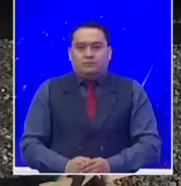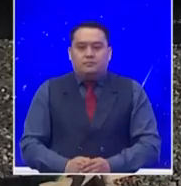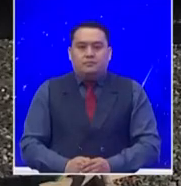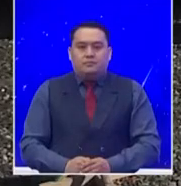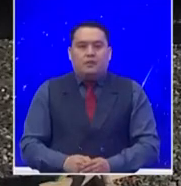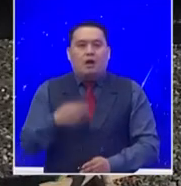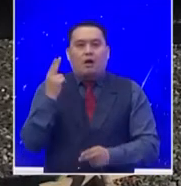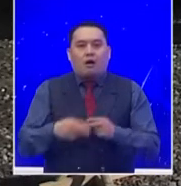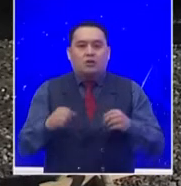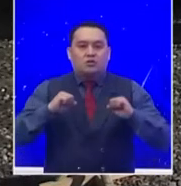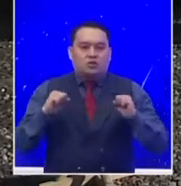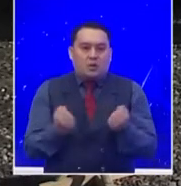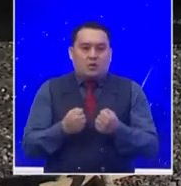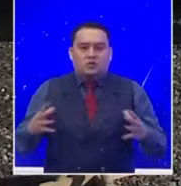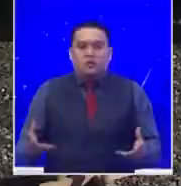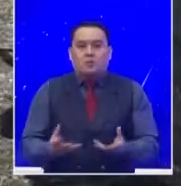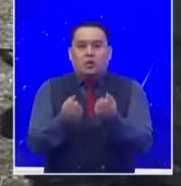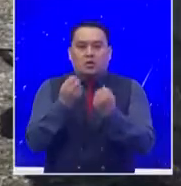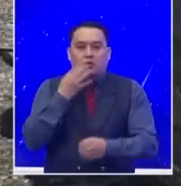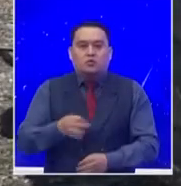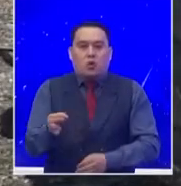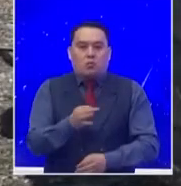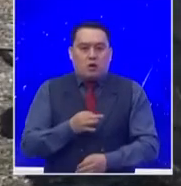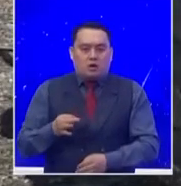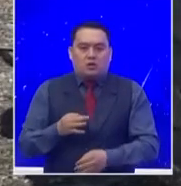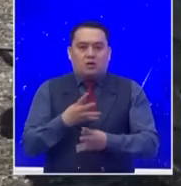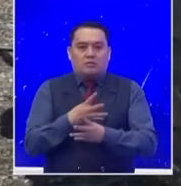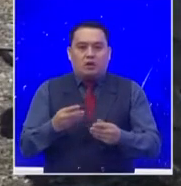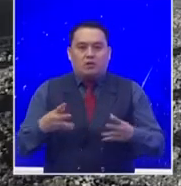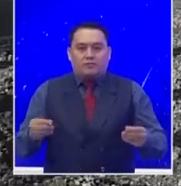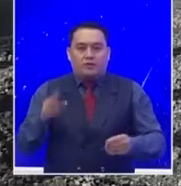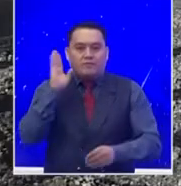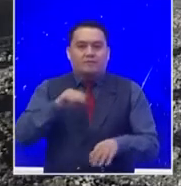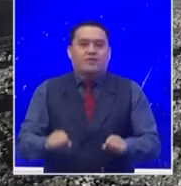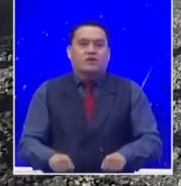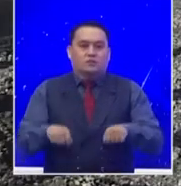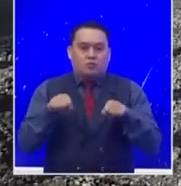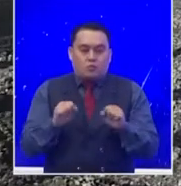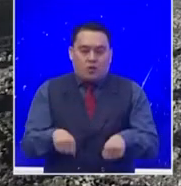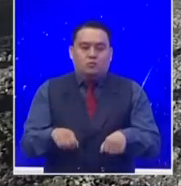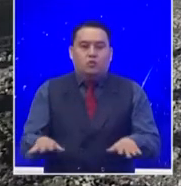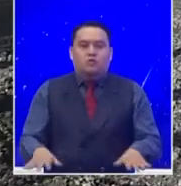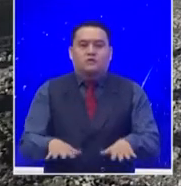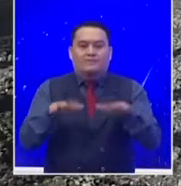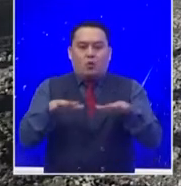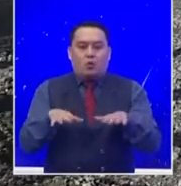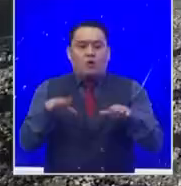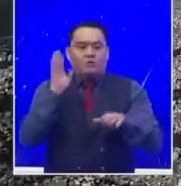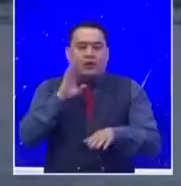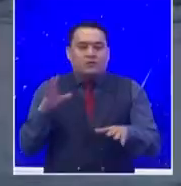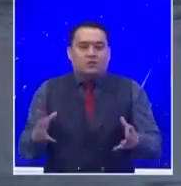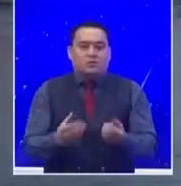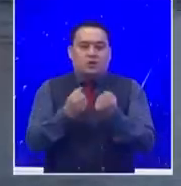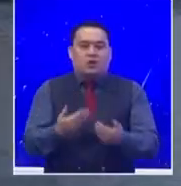Конец зимы. Горячая пора для спасателей Алматинской области. Талые воды угрожают подтоплением близлежащим селам. Задача спасателей